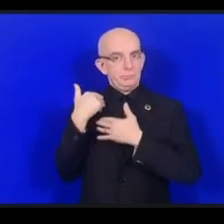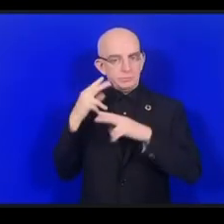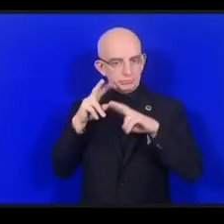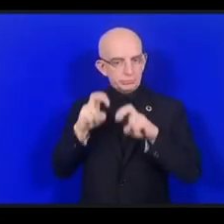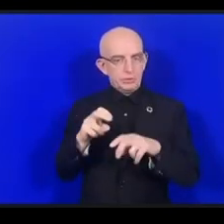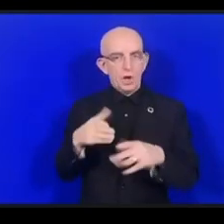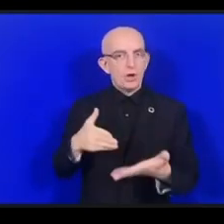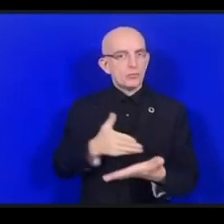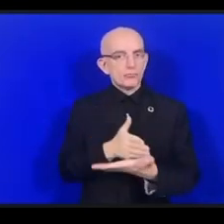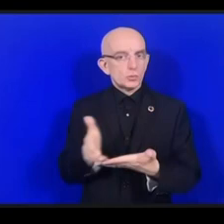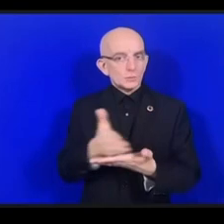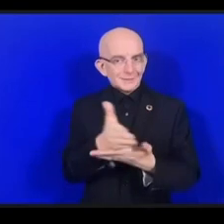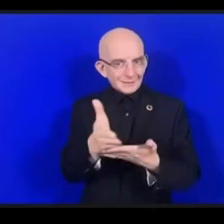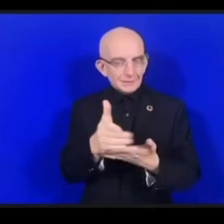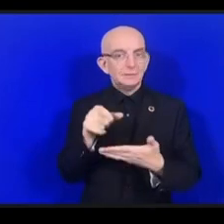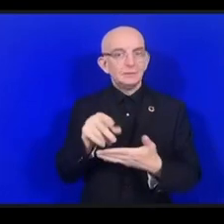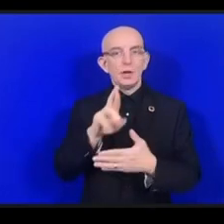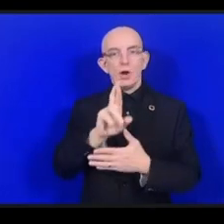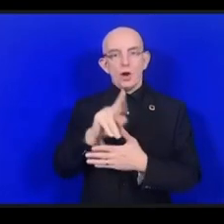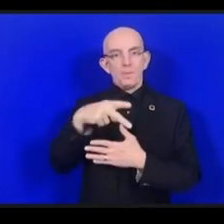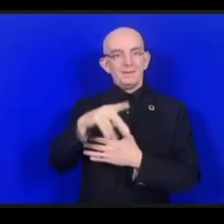RPKI、